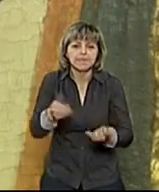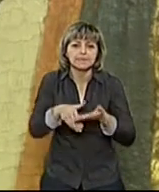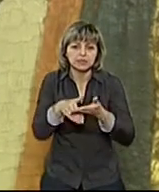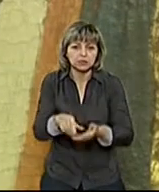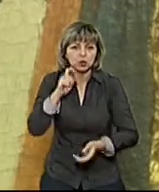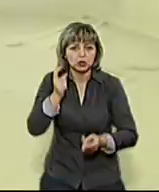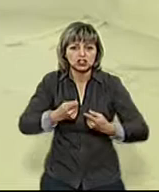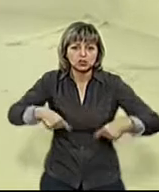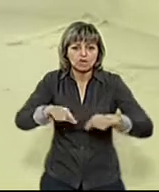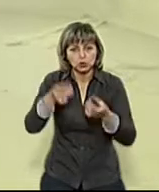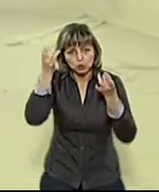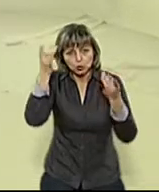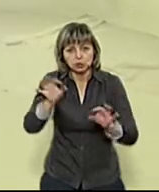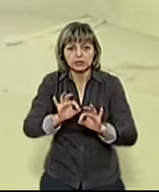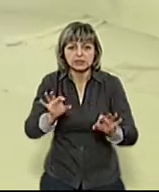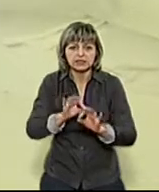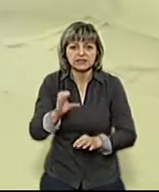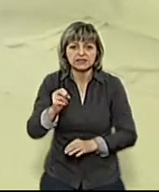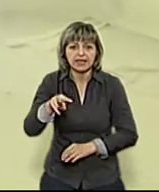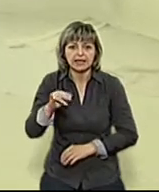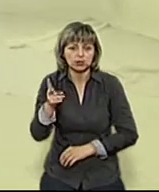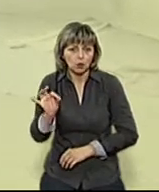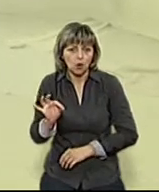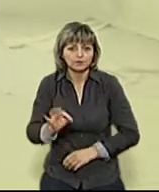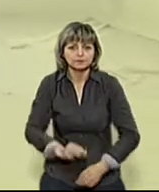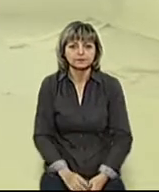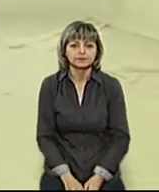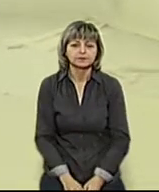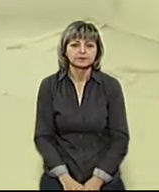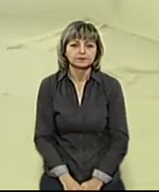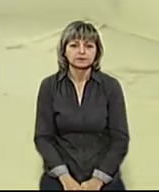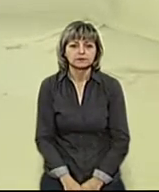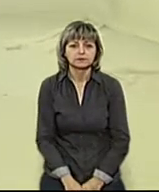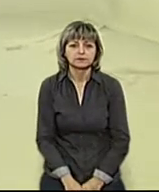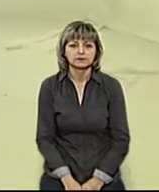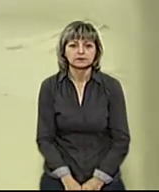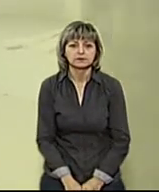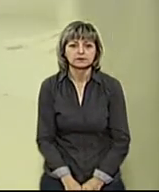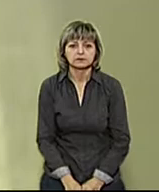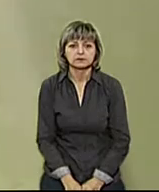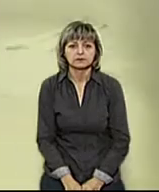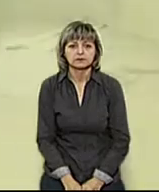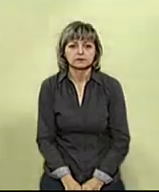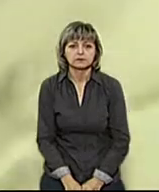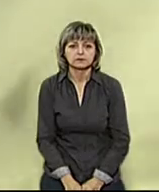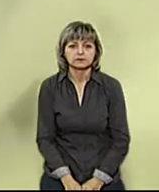Українського фонду культури, сказав Роман Зілінко. Тетяна Біскуп, Валентин Клімович. Новини на Суспільному.